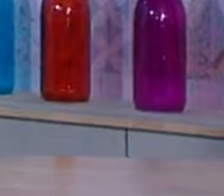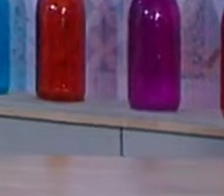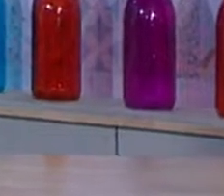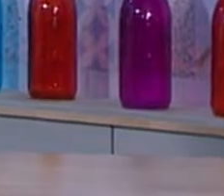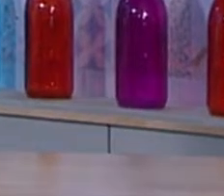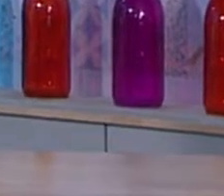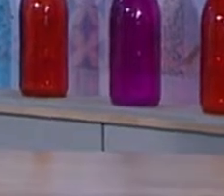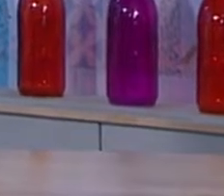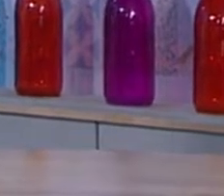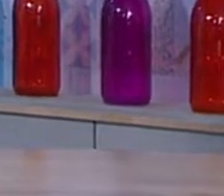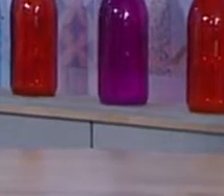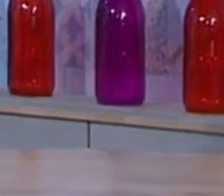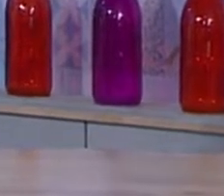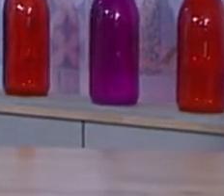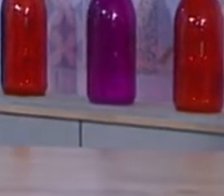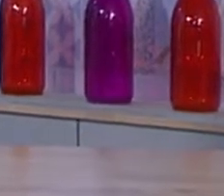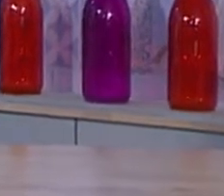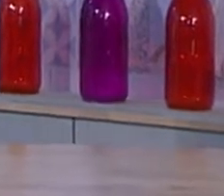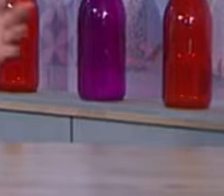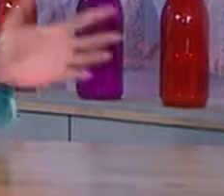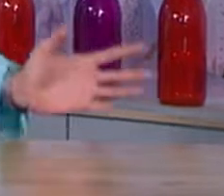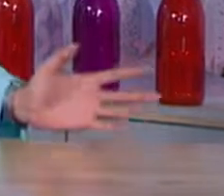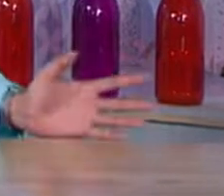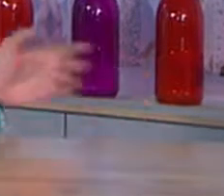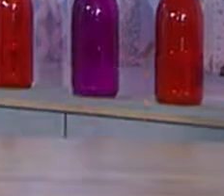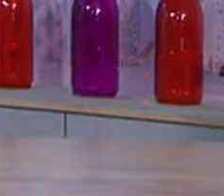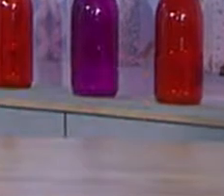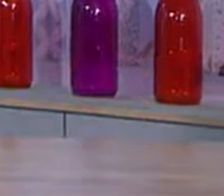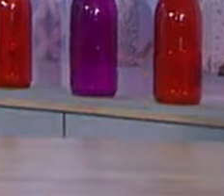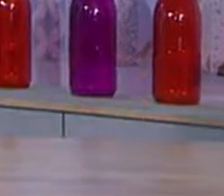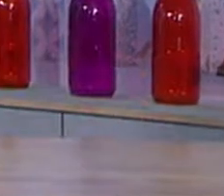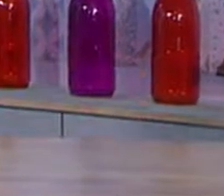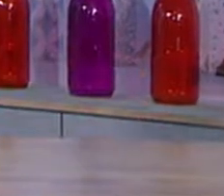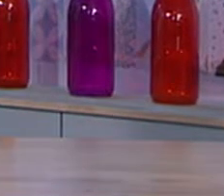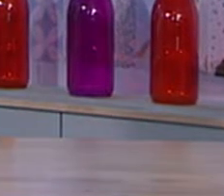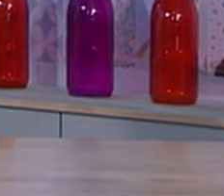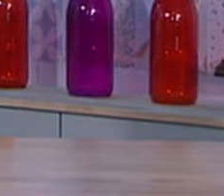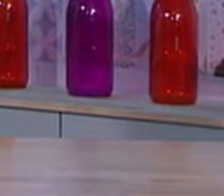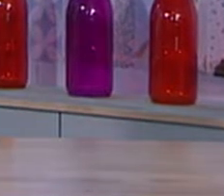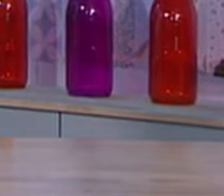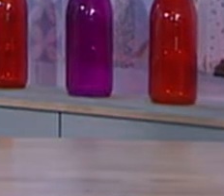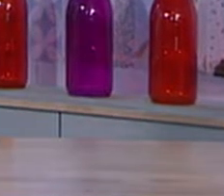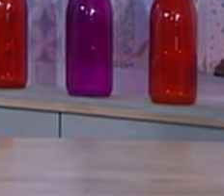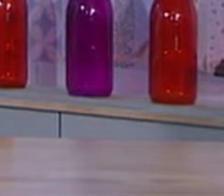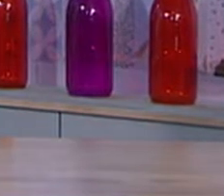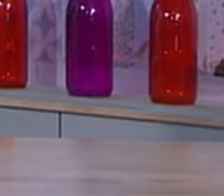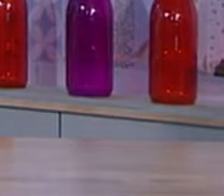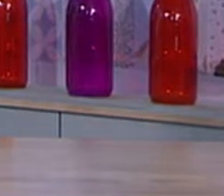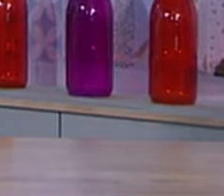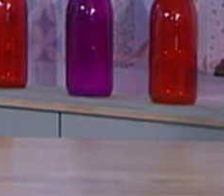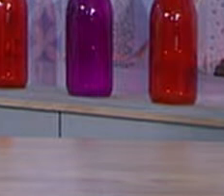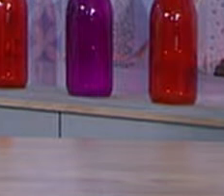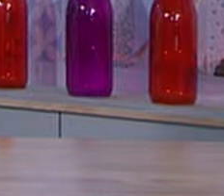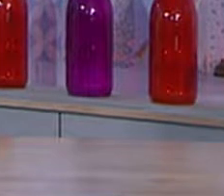Insya-Allah tadi anda telah pun bersama dengan saya dari Facebook Live Red Carpet Malaysia Quran Hour. Kita bersama dengan